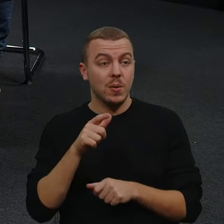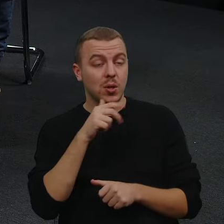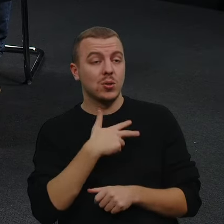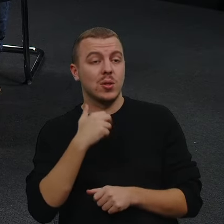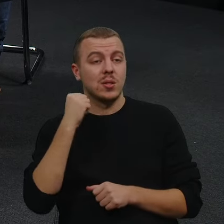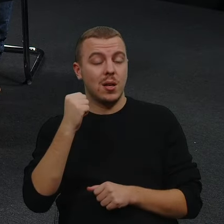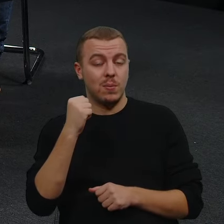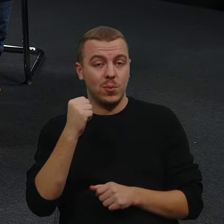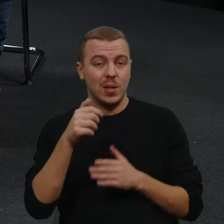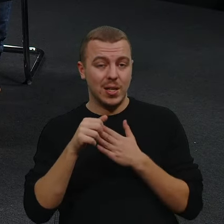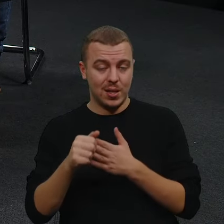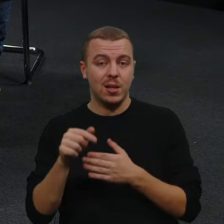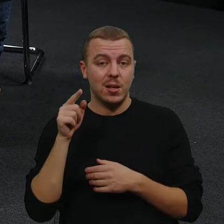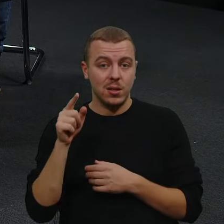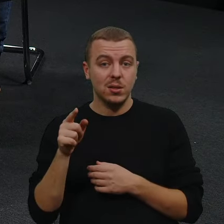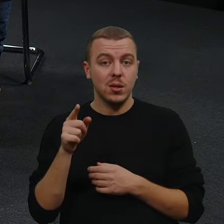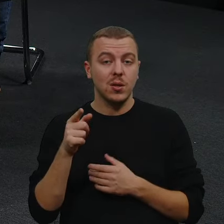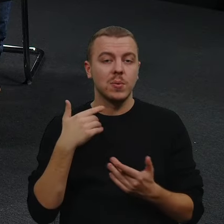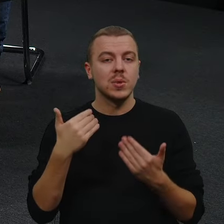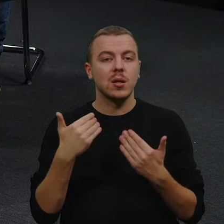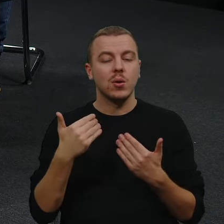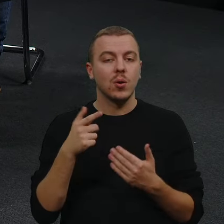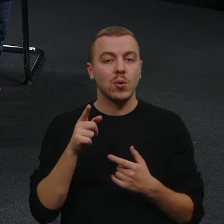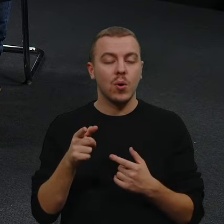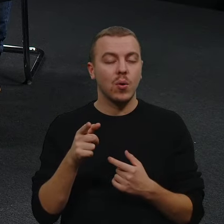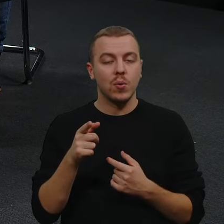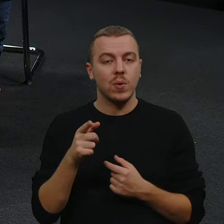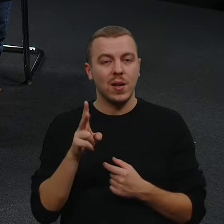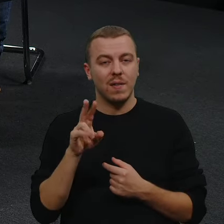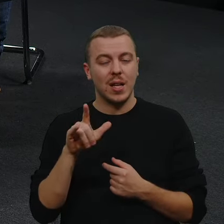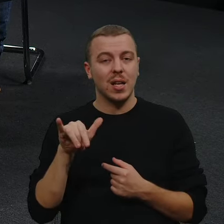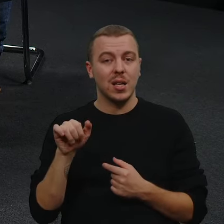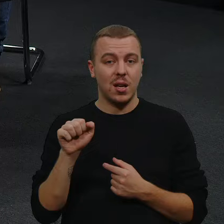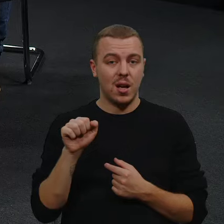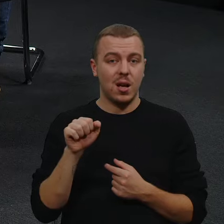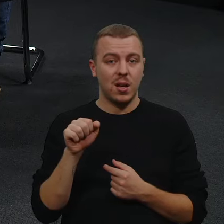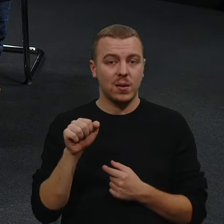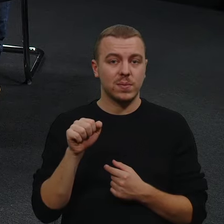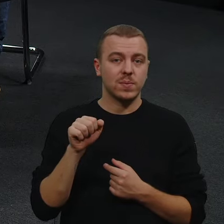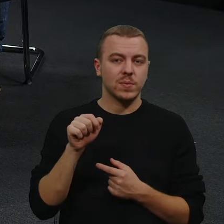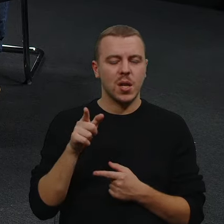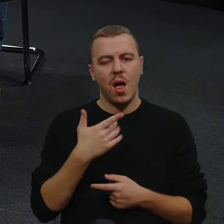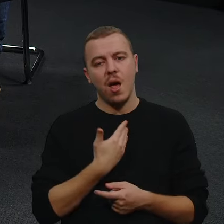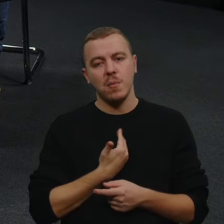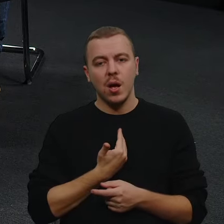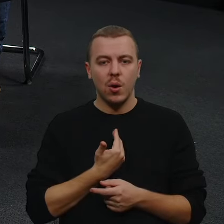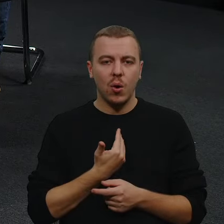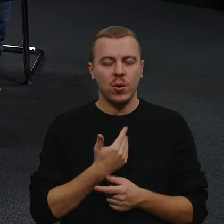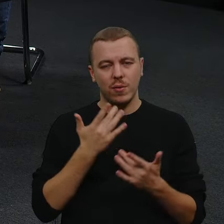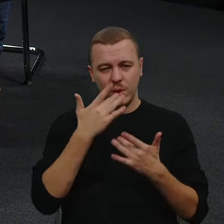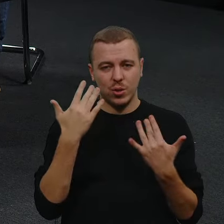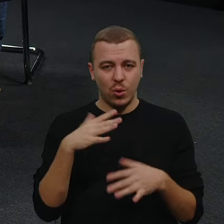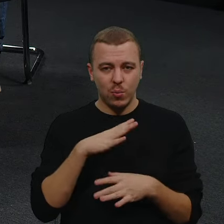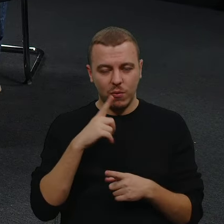partijos lyderis. Taip. Ir vat kaip jums įdomu, kaip atrodo, ar Vilijos Blinkevičiūtės, na, toks abejonės reikštos ir viešai,